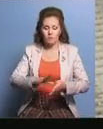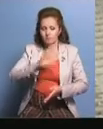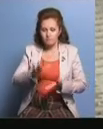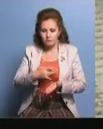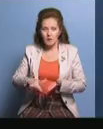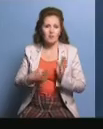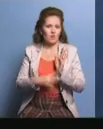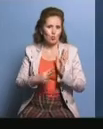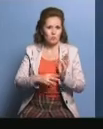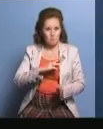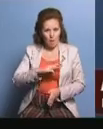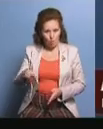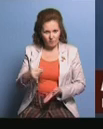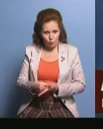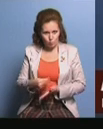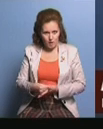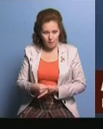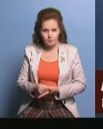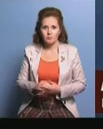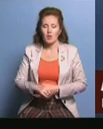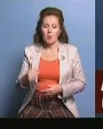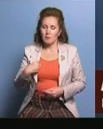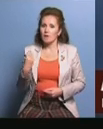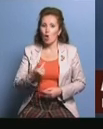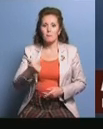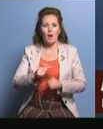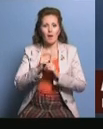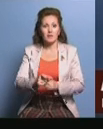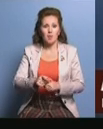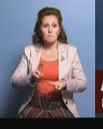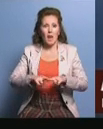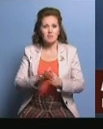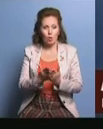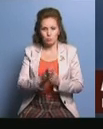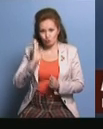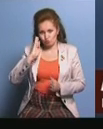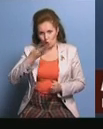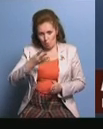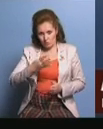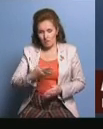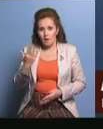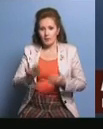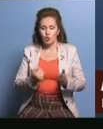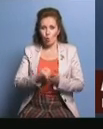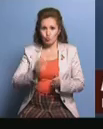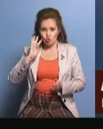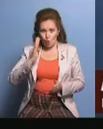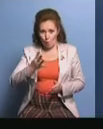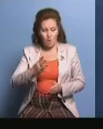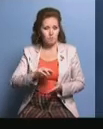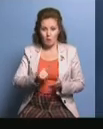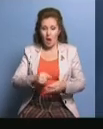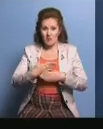миллионов. Гарантийный паспорт даем на 4 года. После 4 лет, если здесь будут до 4 лет, если будут какие-то